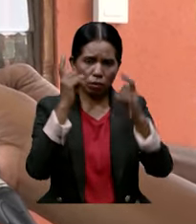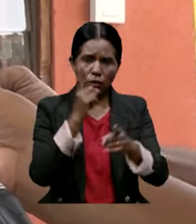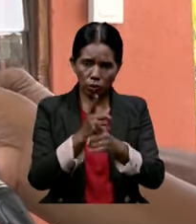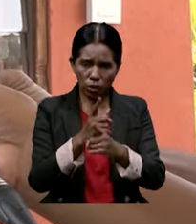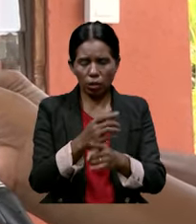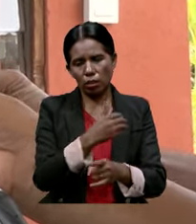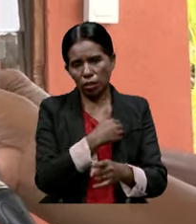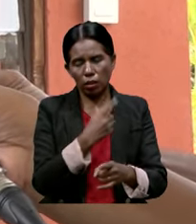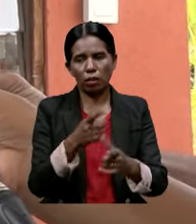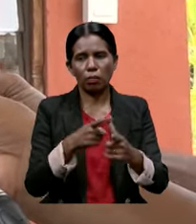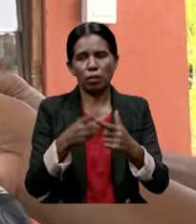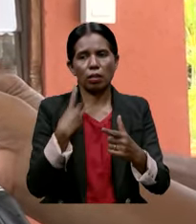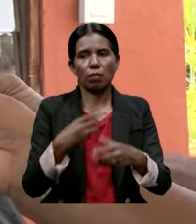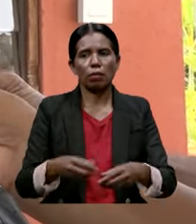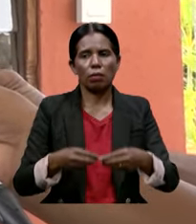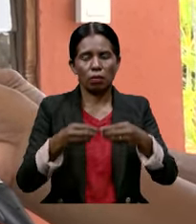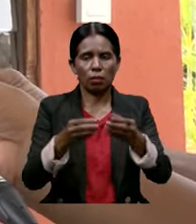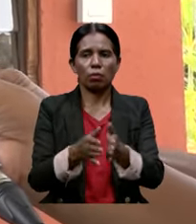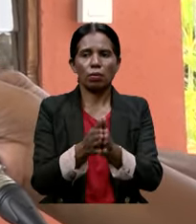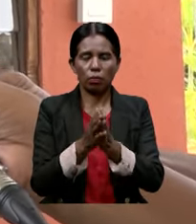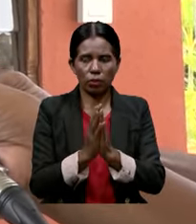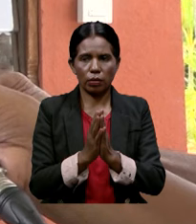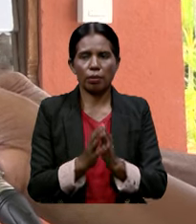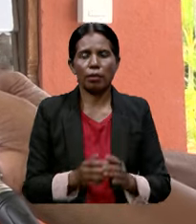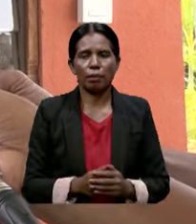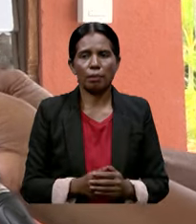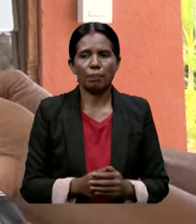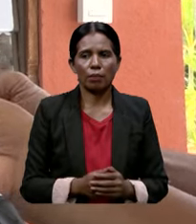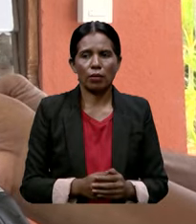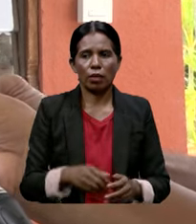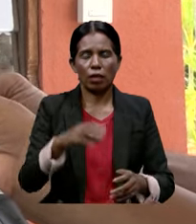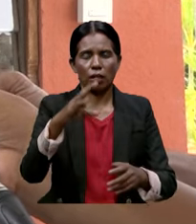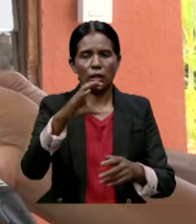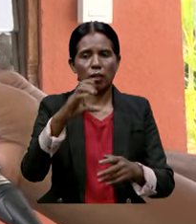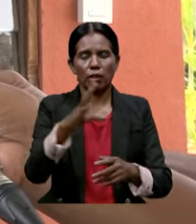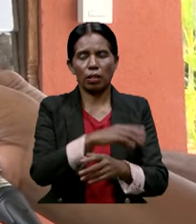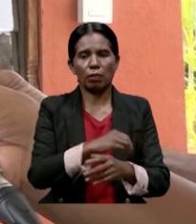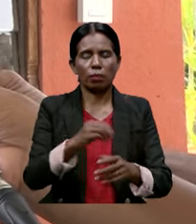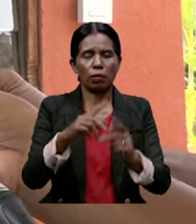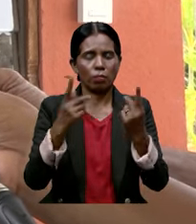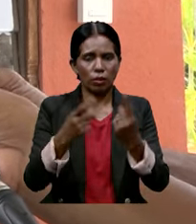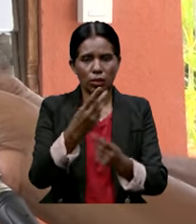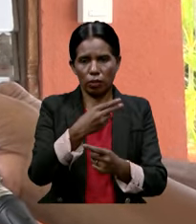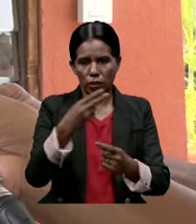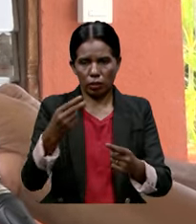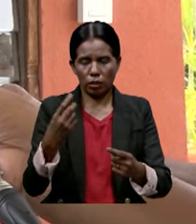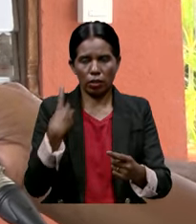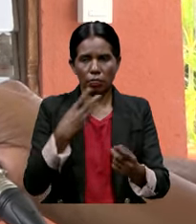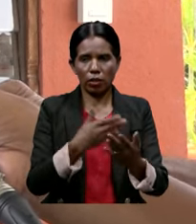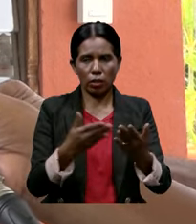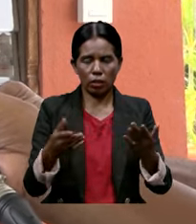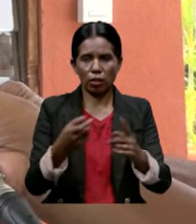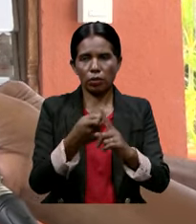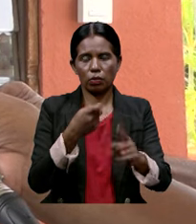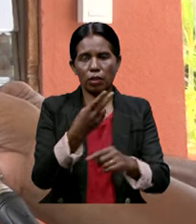ida ne maka kami menatet kata kami follow up kira so Shell Manufacturing Indonesia. Tambah tuir informasi ini kata sasane hatamu